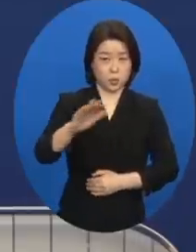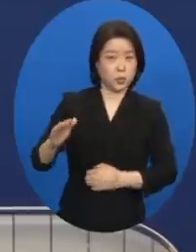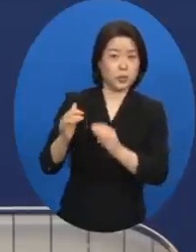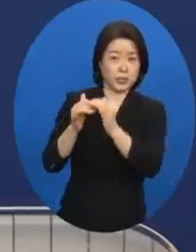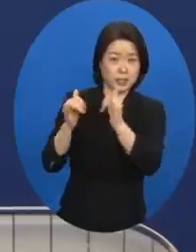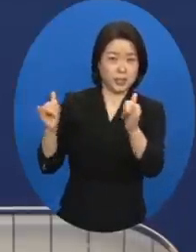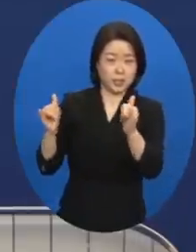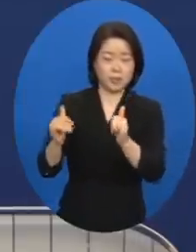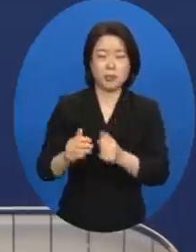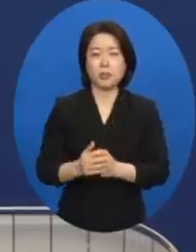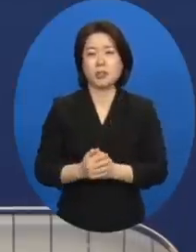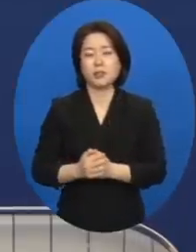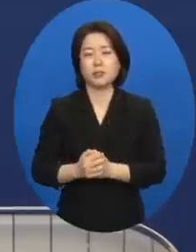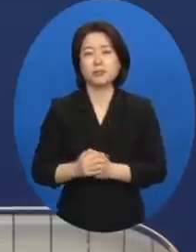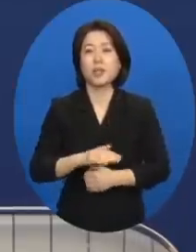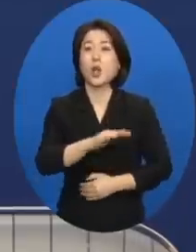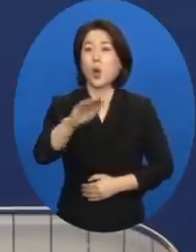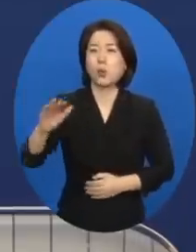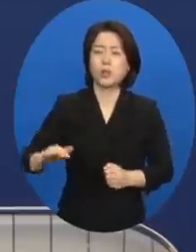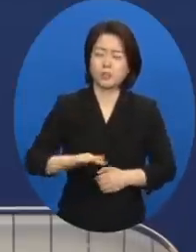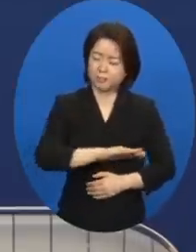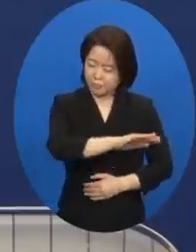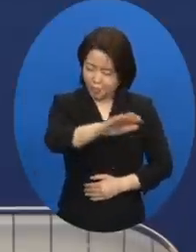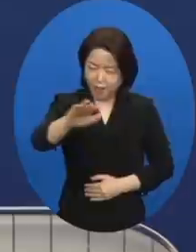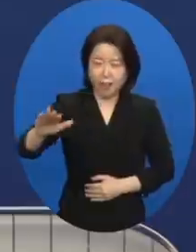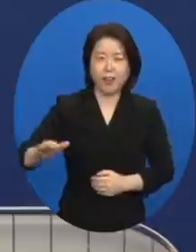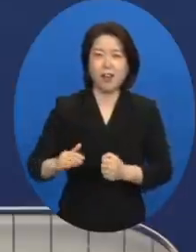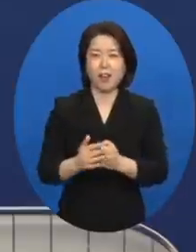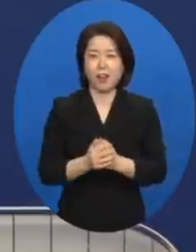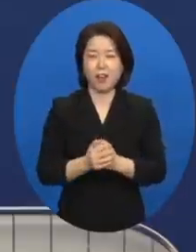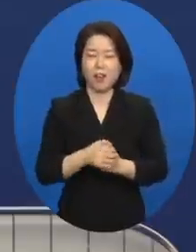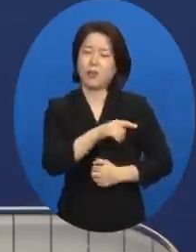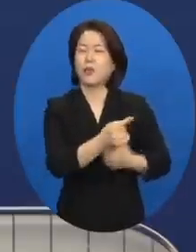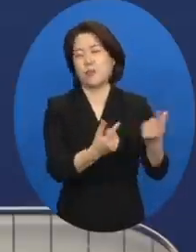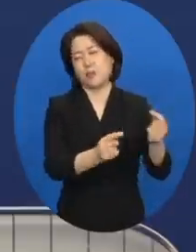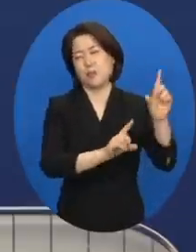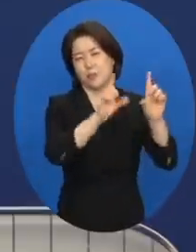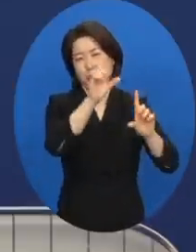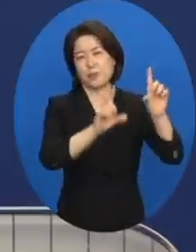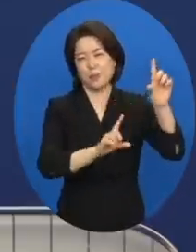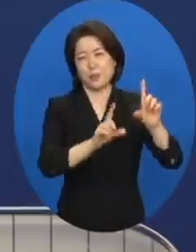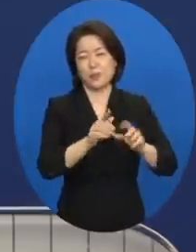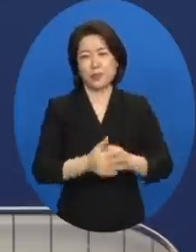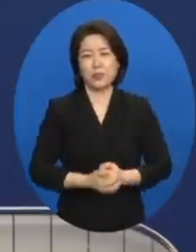사람들은 우리는 다 그런 것 같아요.